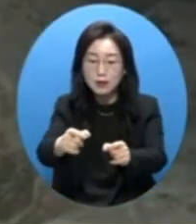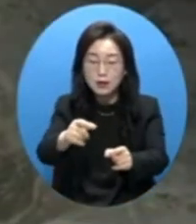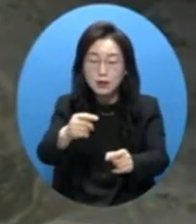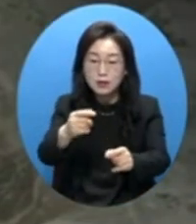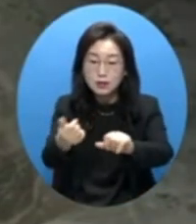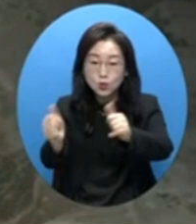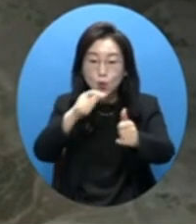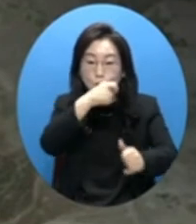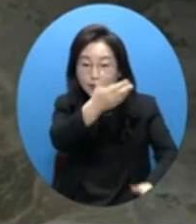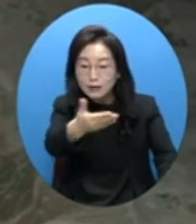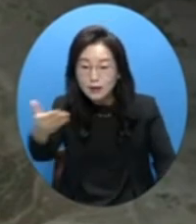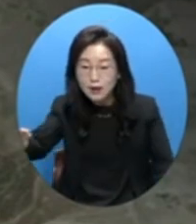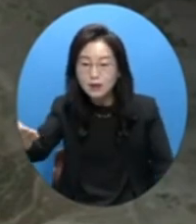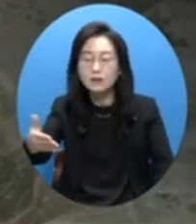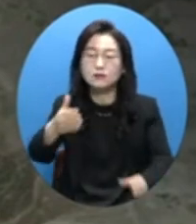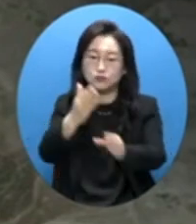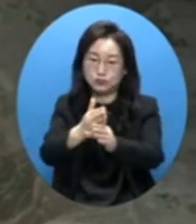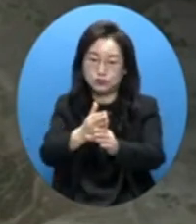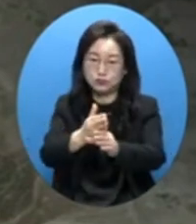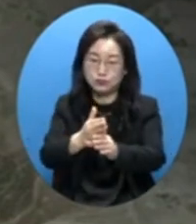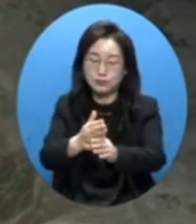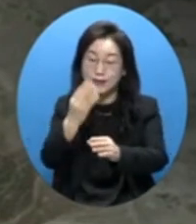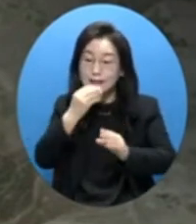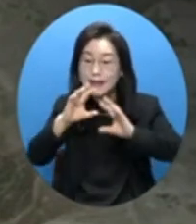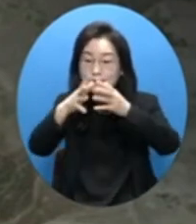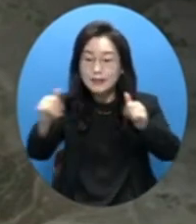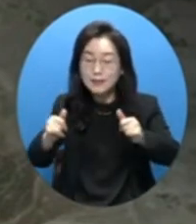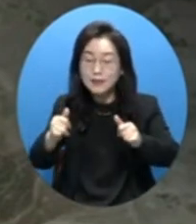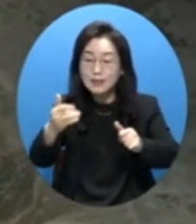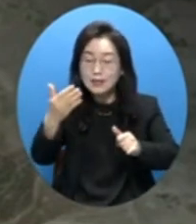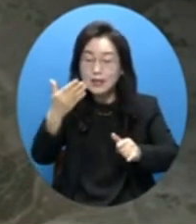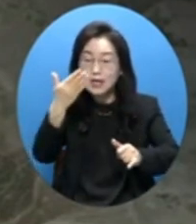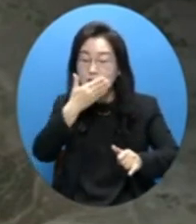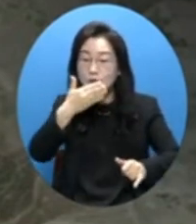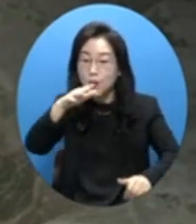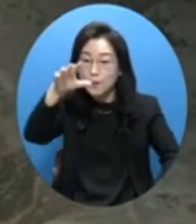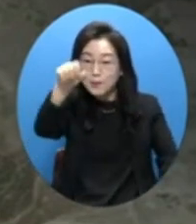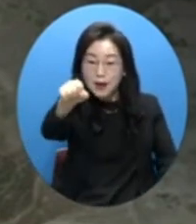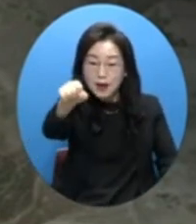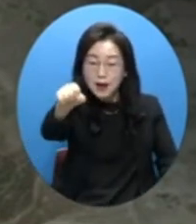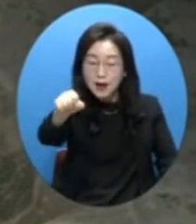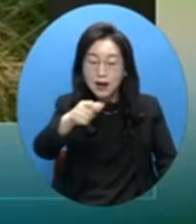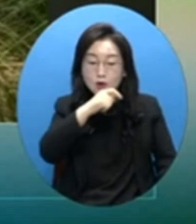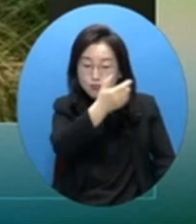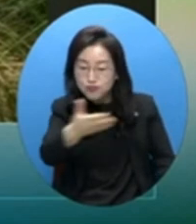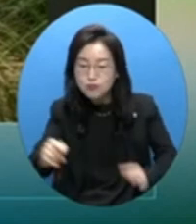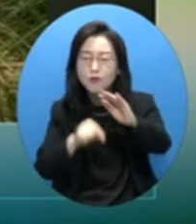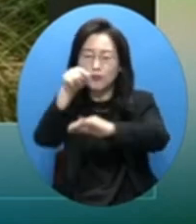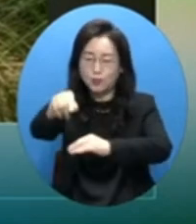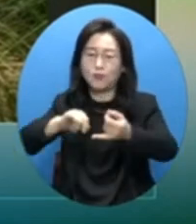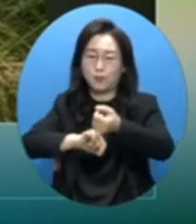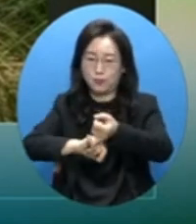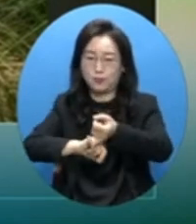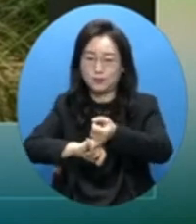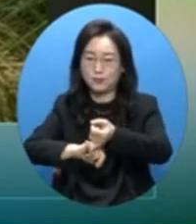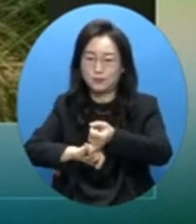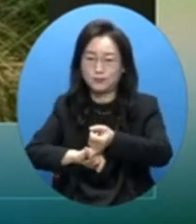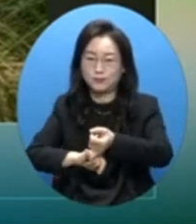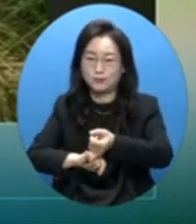있었습니다 이 사람에게서 가나안 땅을 통포하기 위해서 반드시 요단강을 건너가야만 했습니다